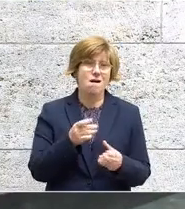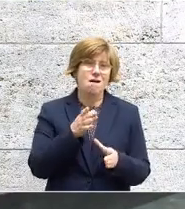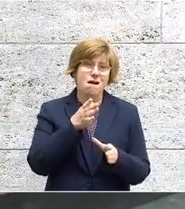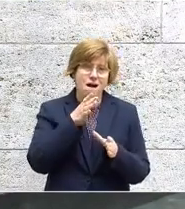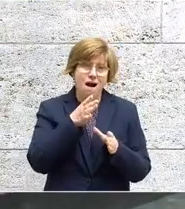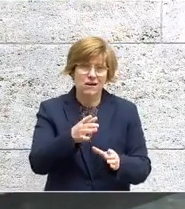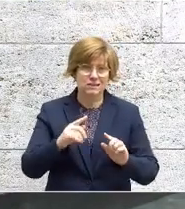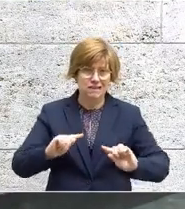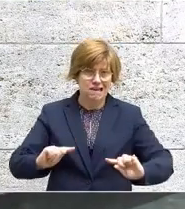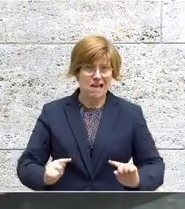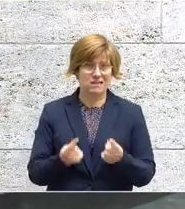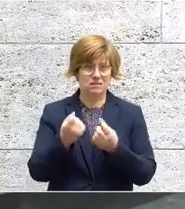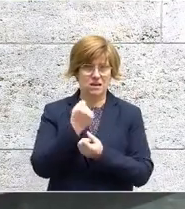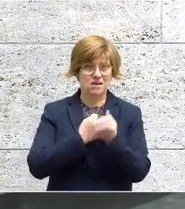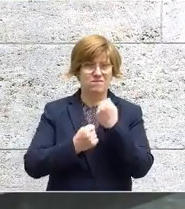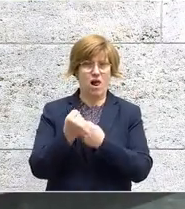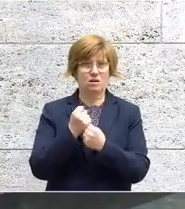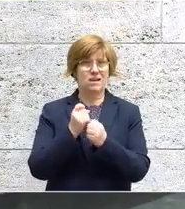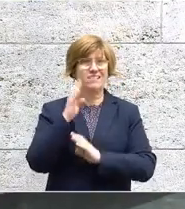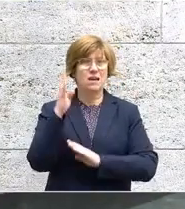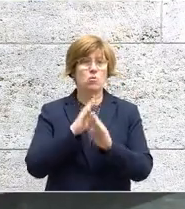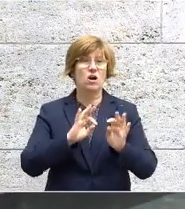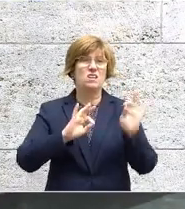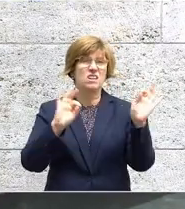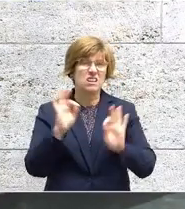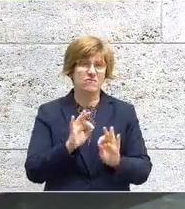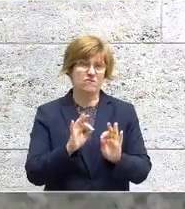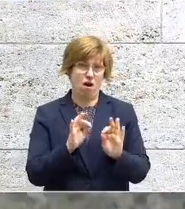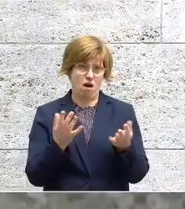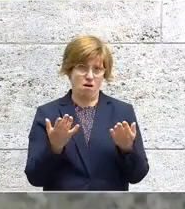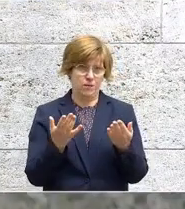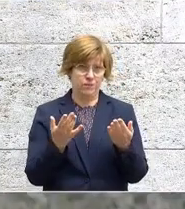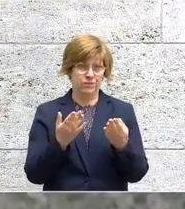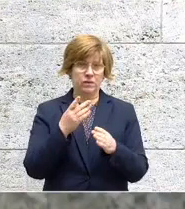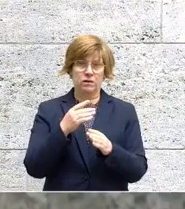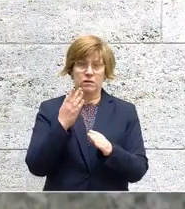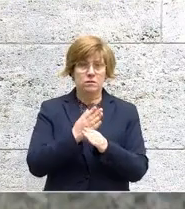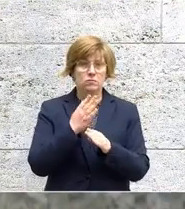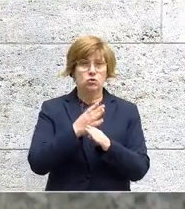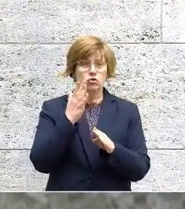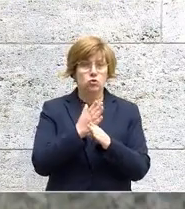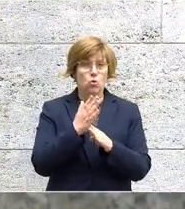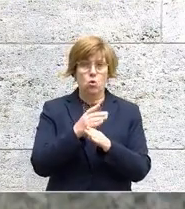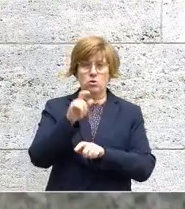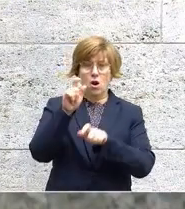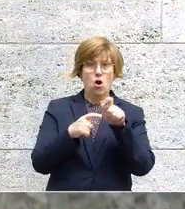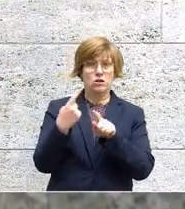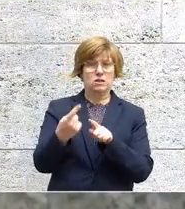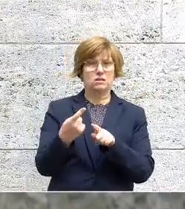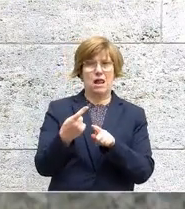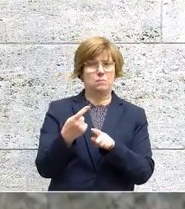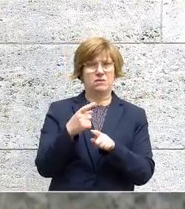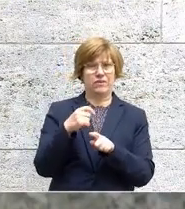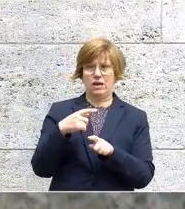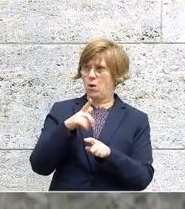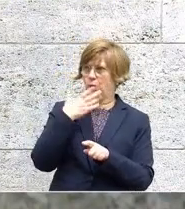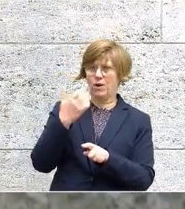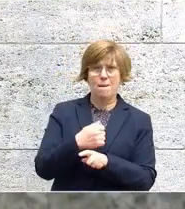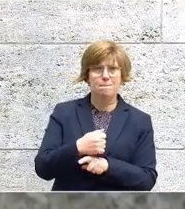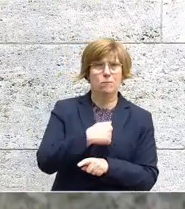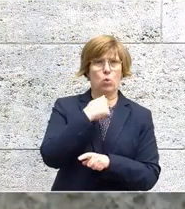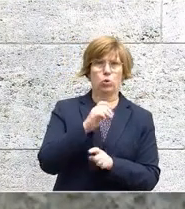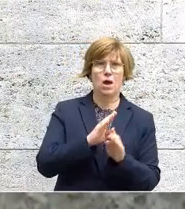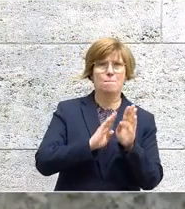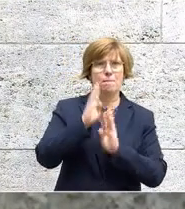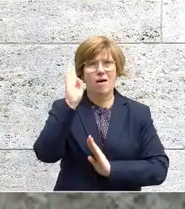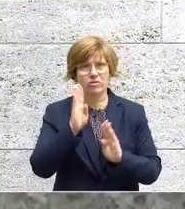Gewalt nehmen demokratiegefährdende Ausmaße an. Überall, zum Beispiel dort, wo Menschen sich deshalb nicht mehr trauen, ein